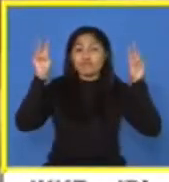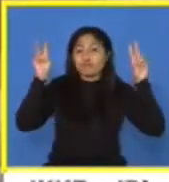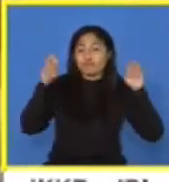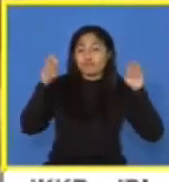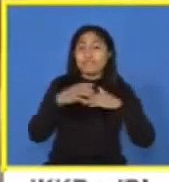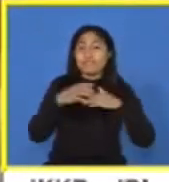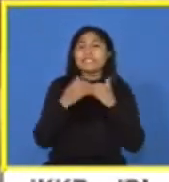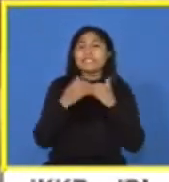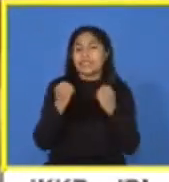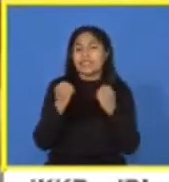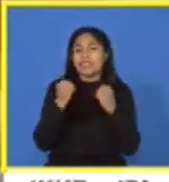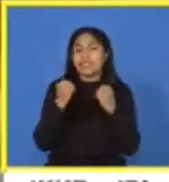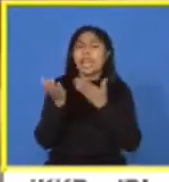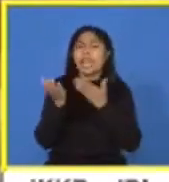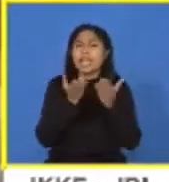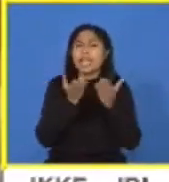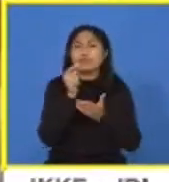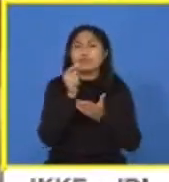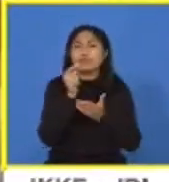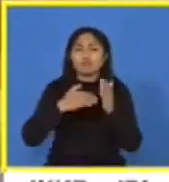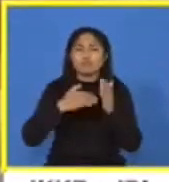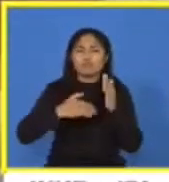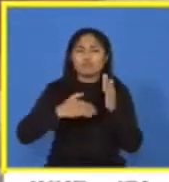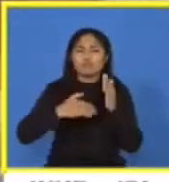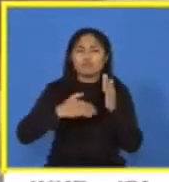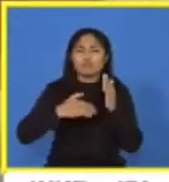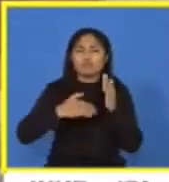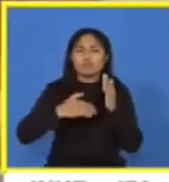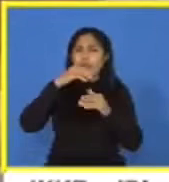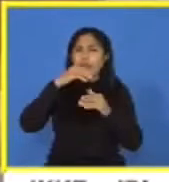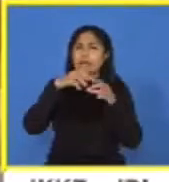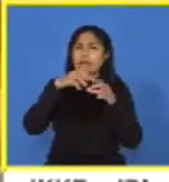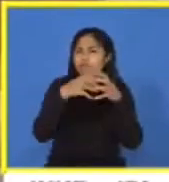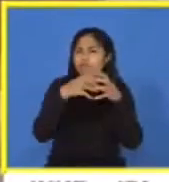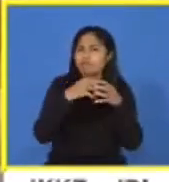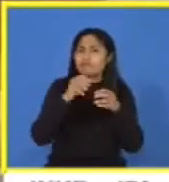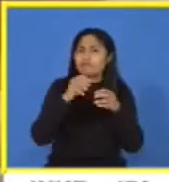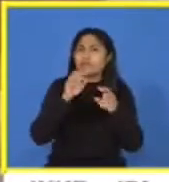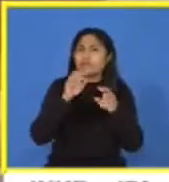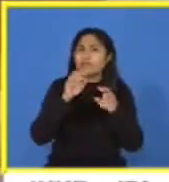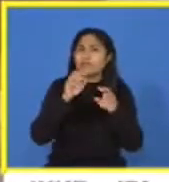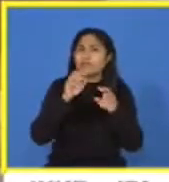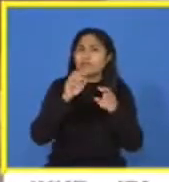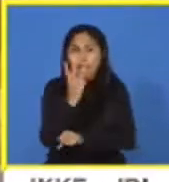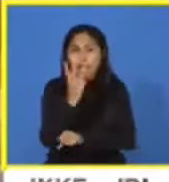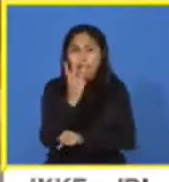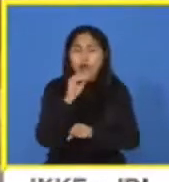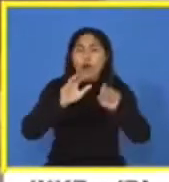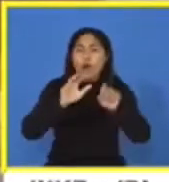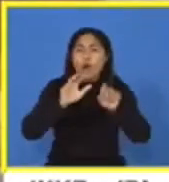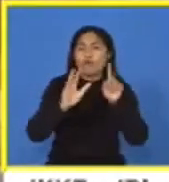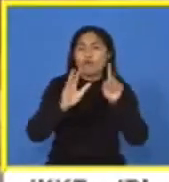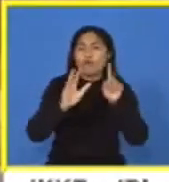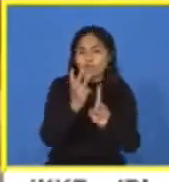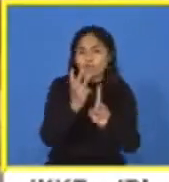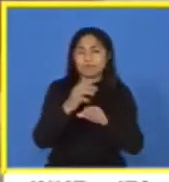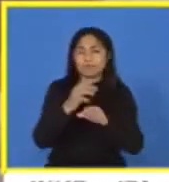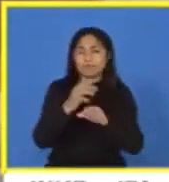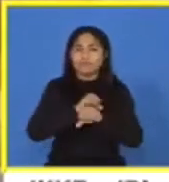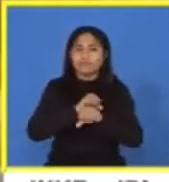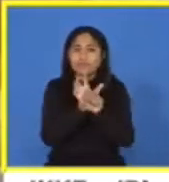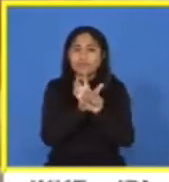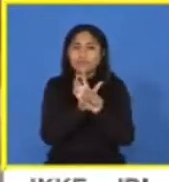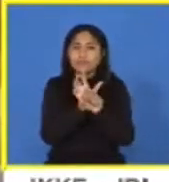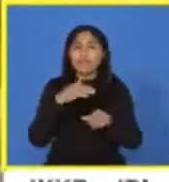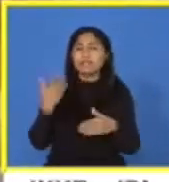Tenggara Timur untuk antisipasi lonjakan gelombang ketiga COVID-19. Dan mungkin di awal ini sambil kita menanti